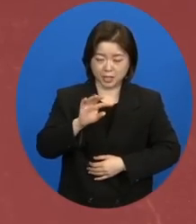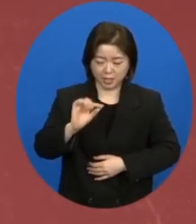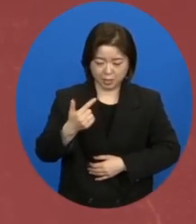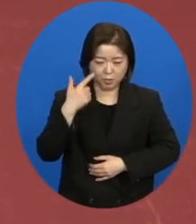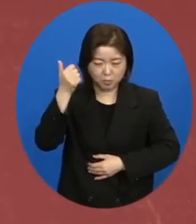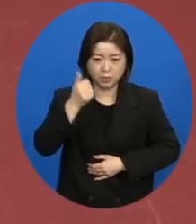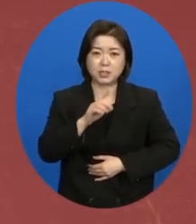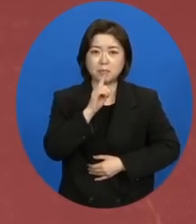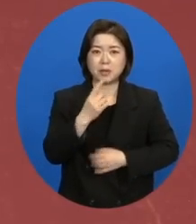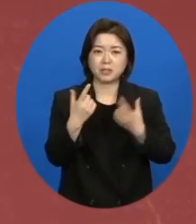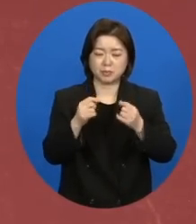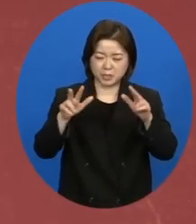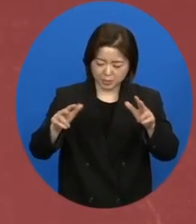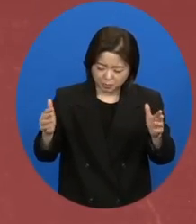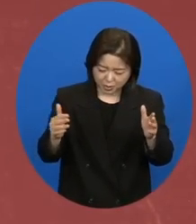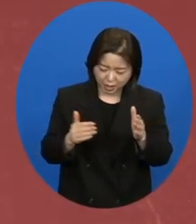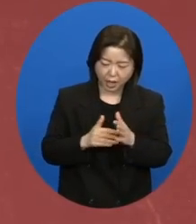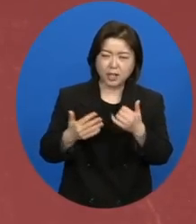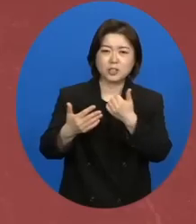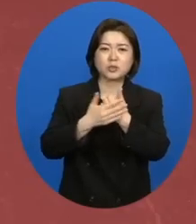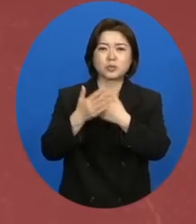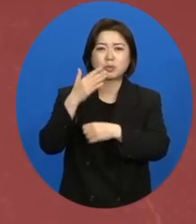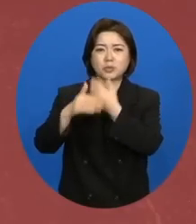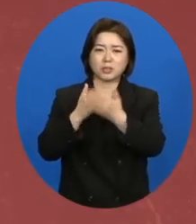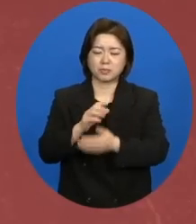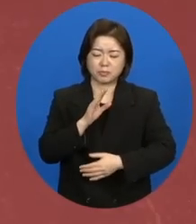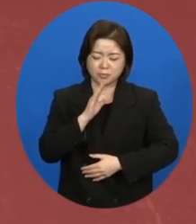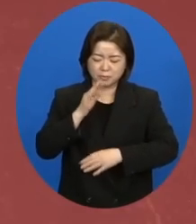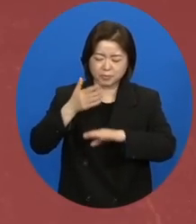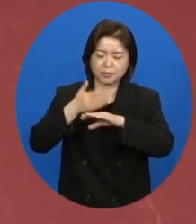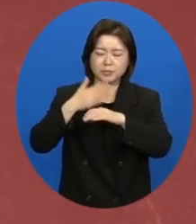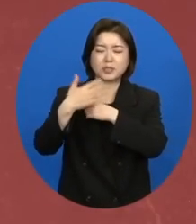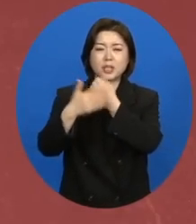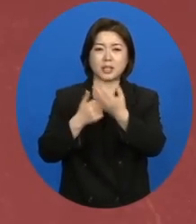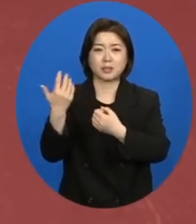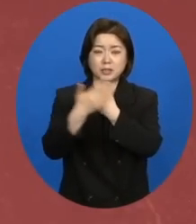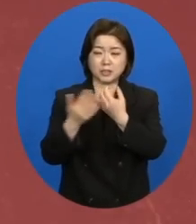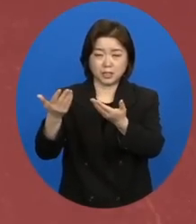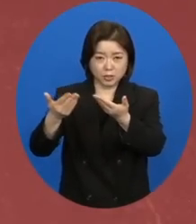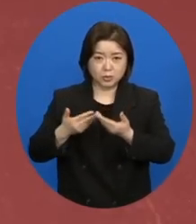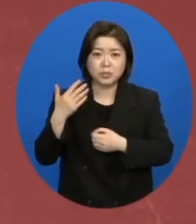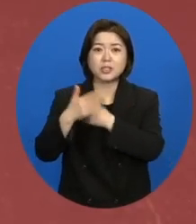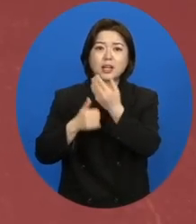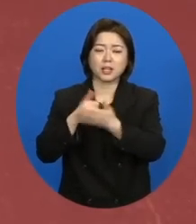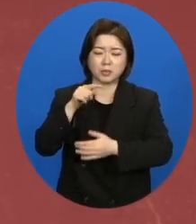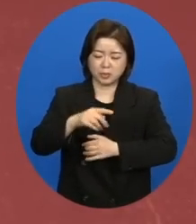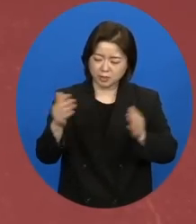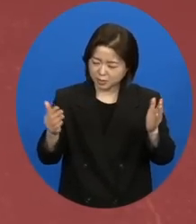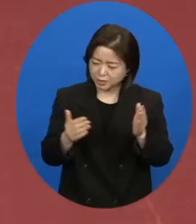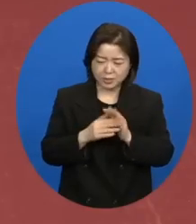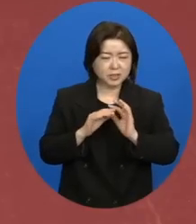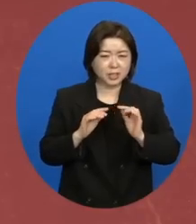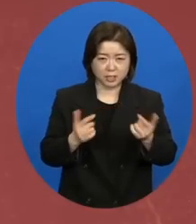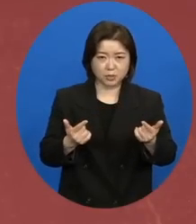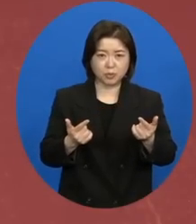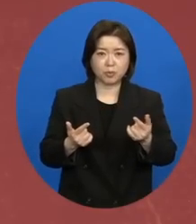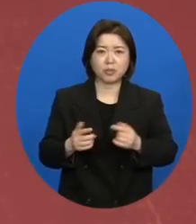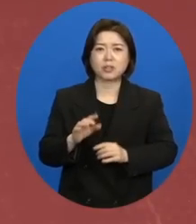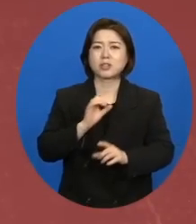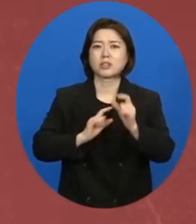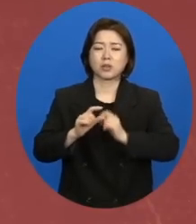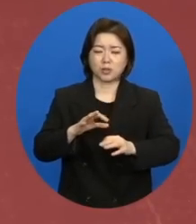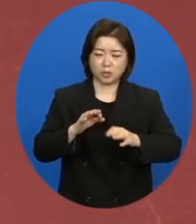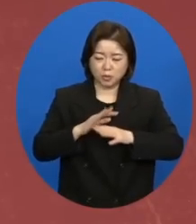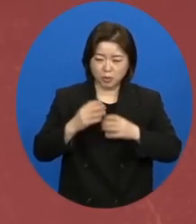지금까지 도우신 하나님, 너무 감사한 하나님, 은혜를 베푸신 하나님입니다. 그러나 거기에 그치지 않고 놀라운